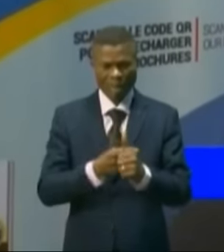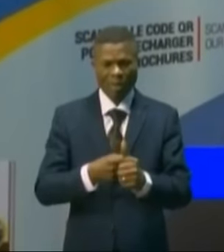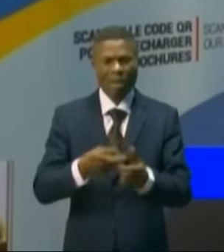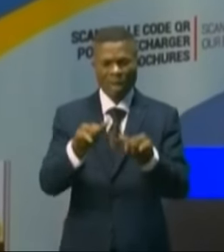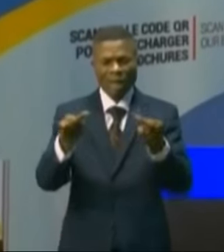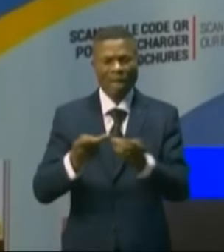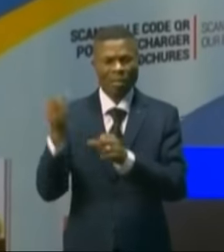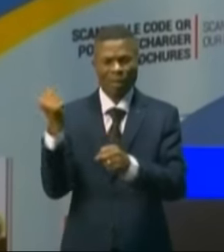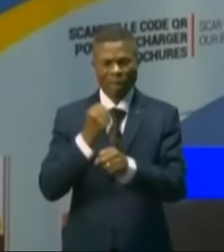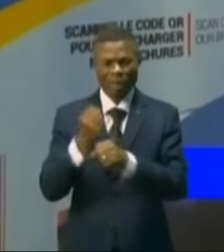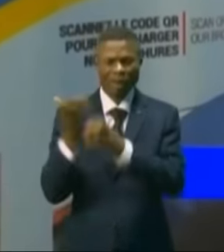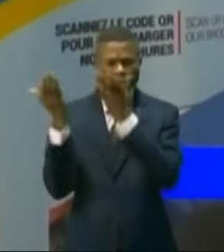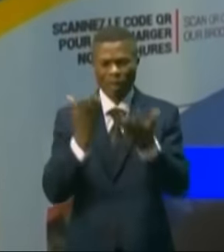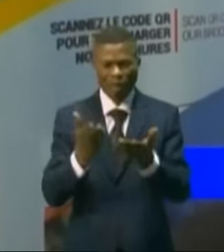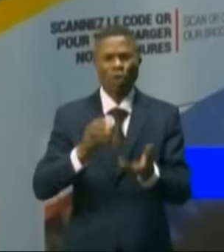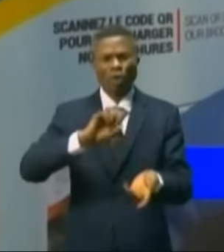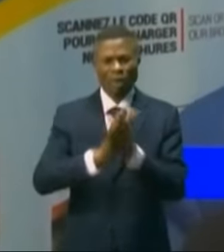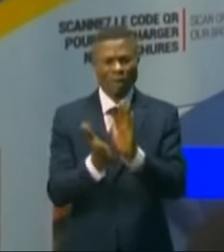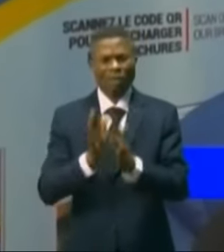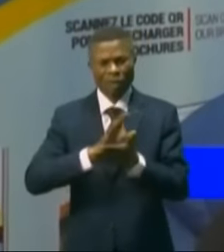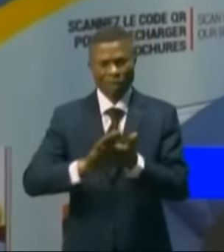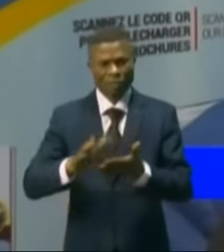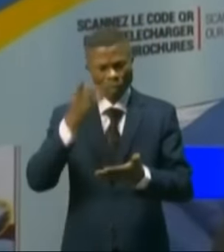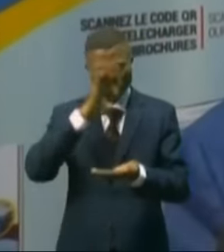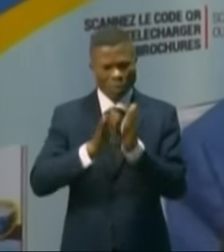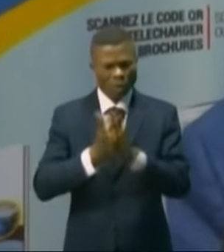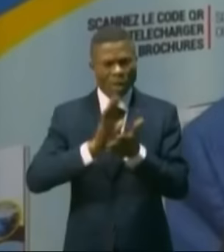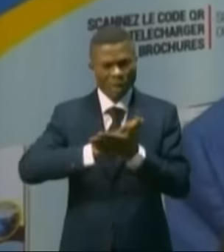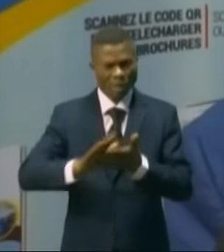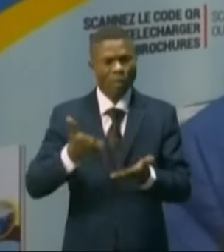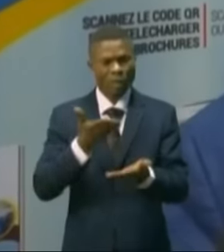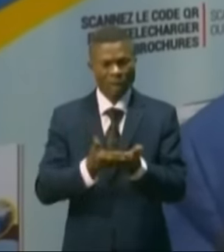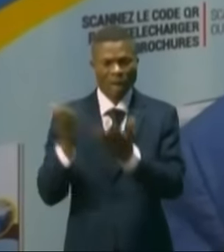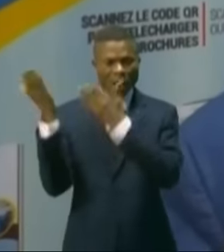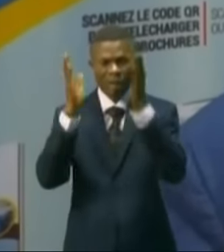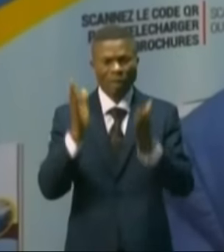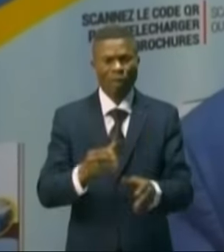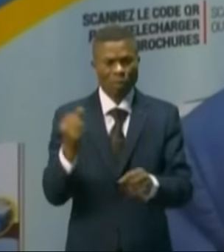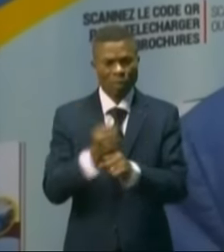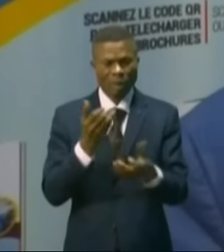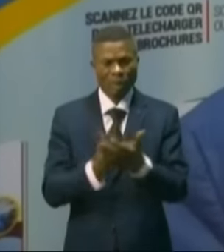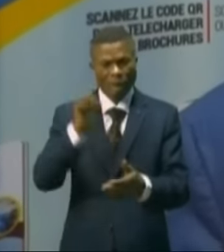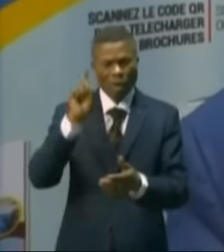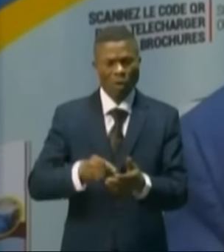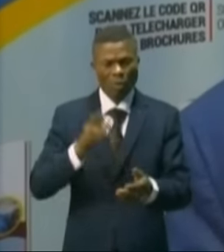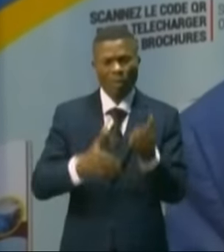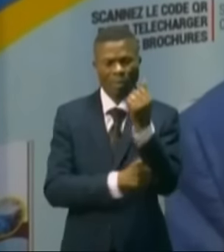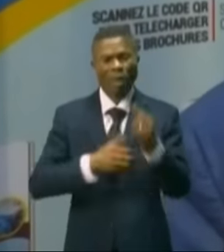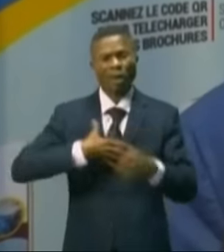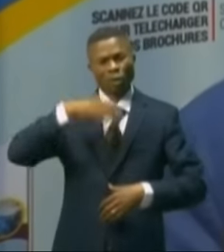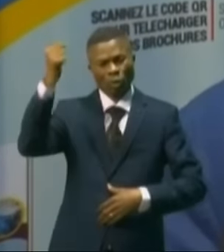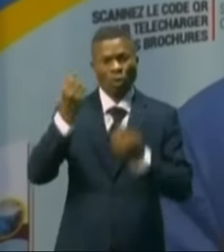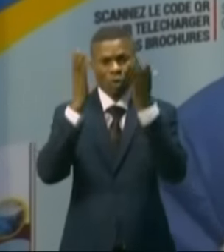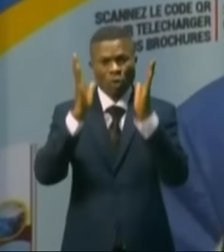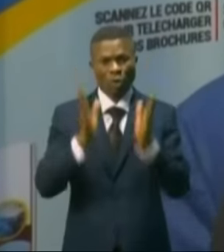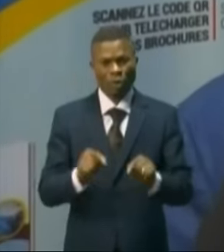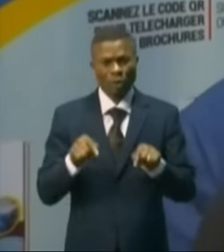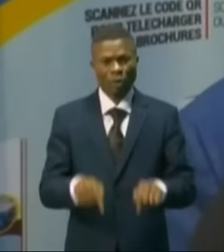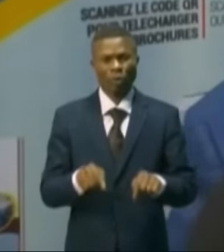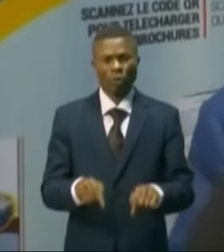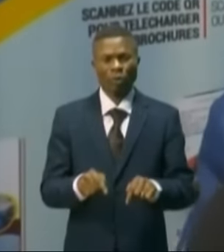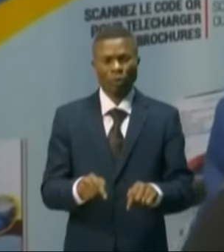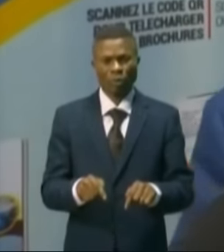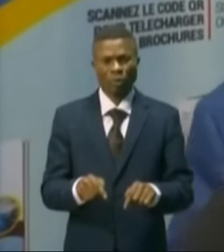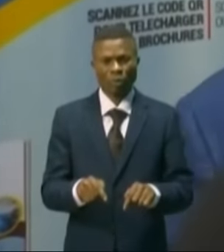affaires et des investissements. Et pour assainir les affaires et les investissements, on a besoin des champions. Les étudiants aujourd'hui